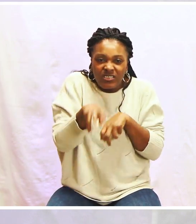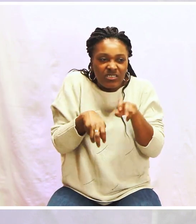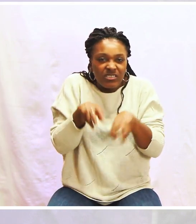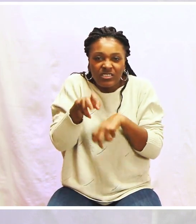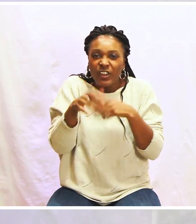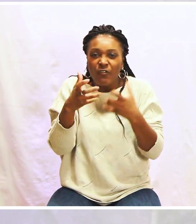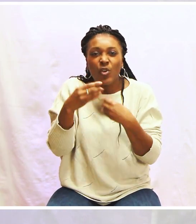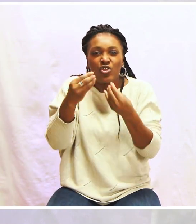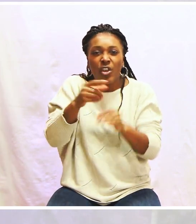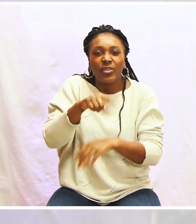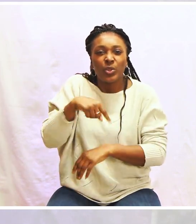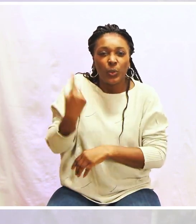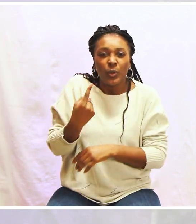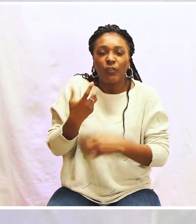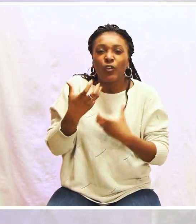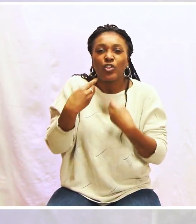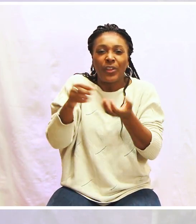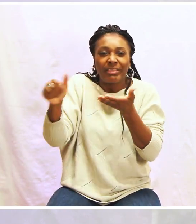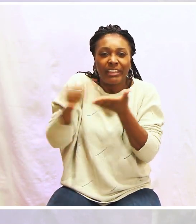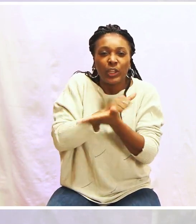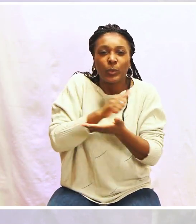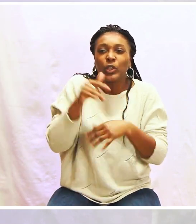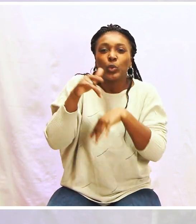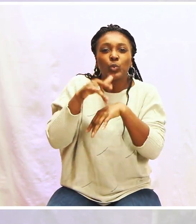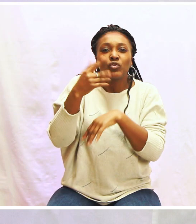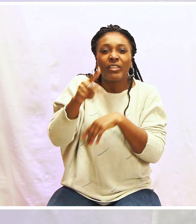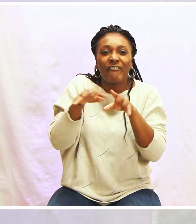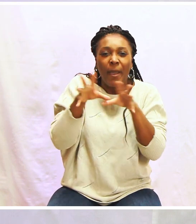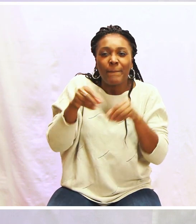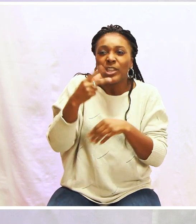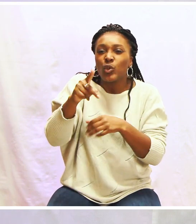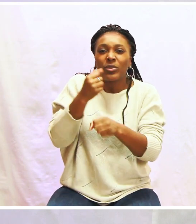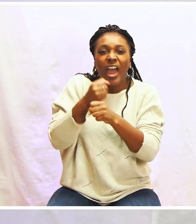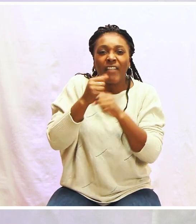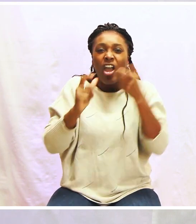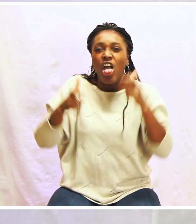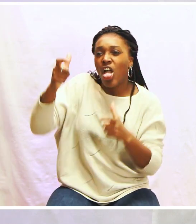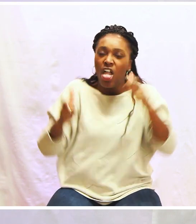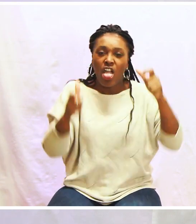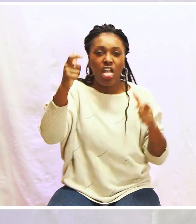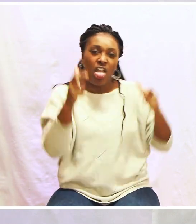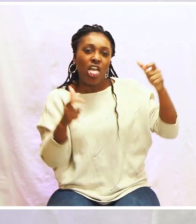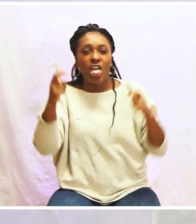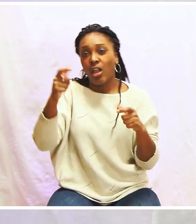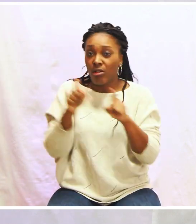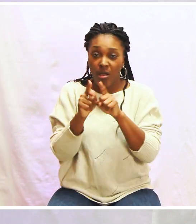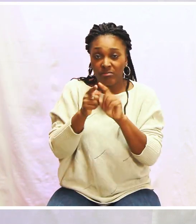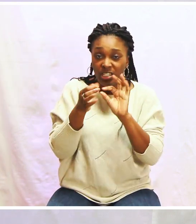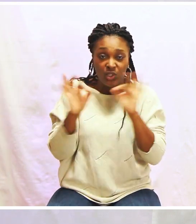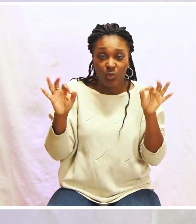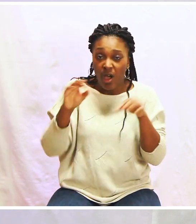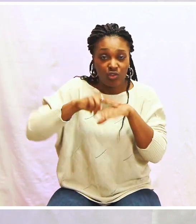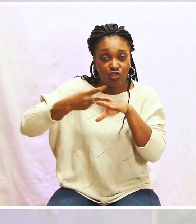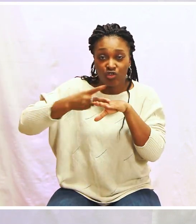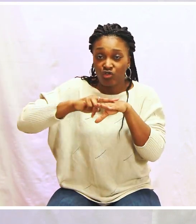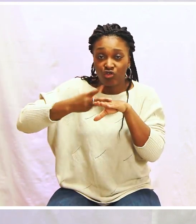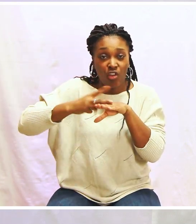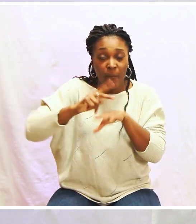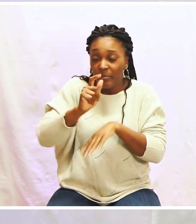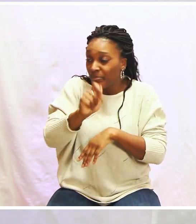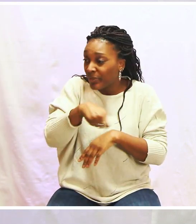essayer de toucher à toi, à ta famille, à ton travail, comme on voit pour l'histoire de Job par exemple, et dans d'autres histoires de la